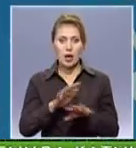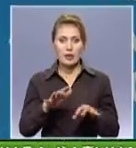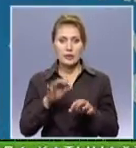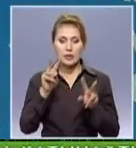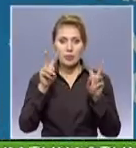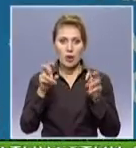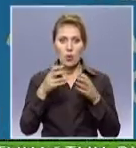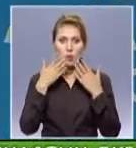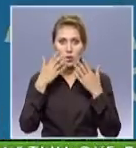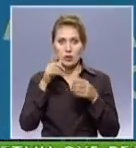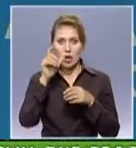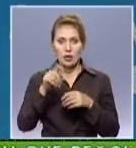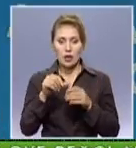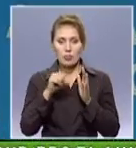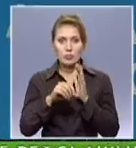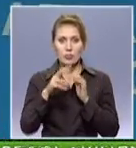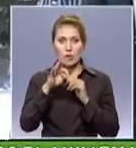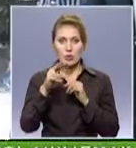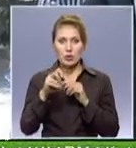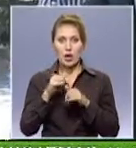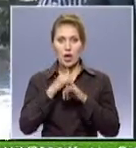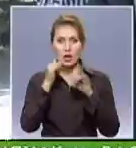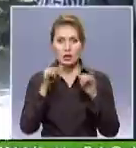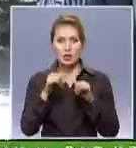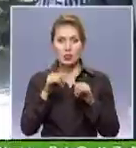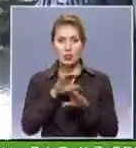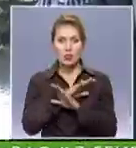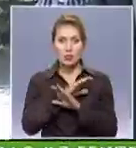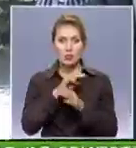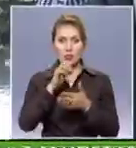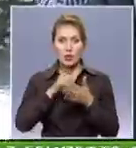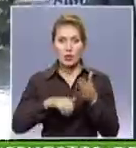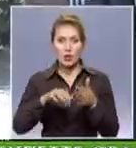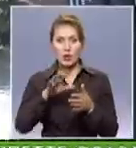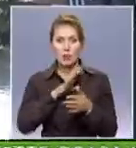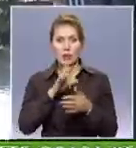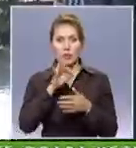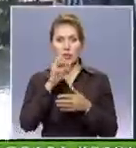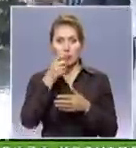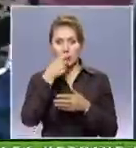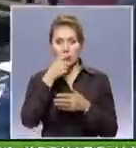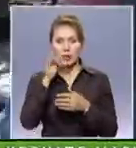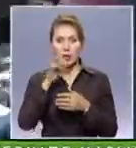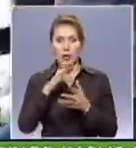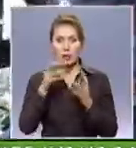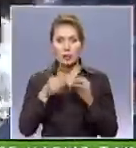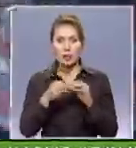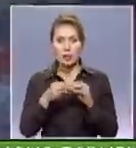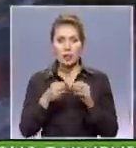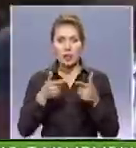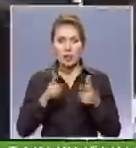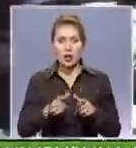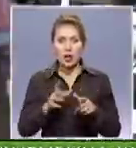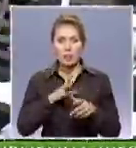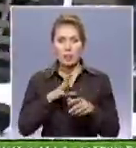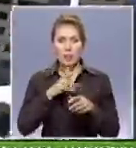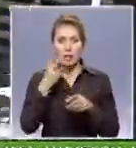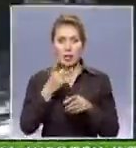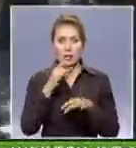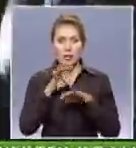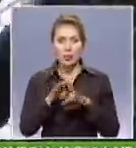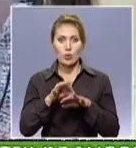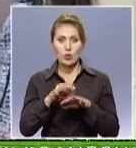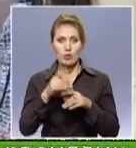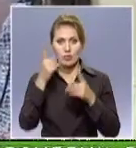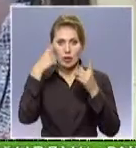Мақаланы оқыған адам 60 миллионнан астам адамның өліміне себепші болған Гитлерден жиренері анық дейді ол. Тіптен екі рет